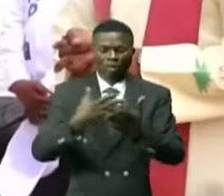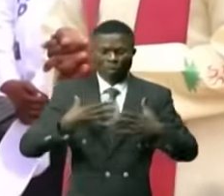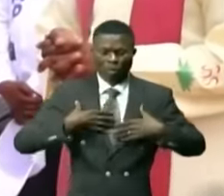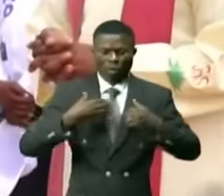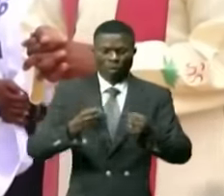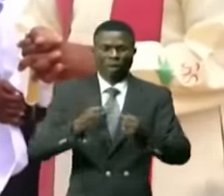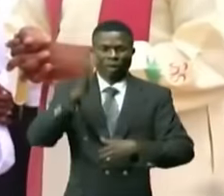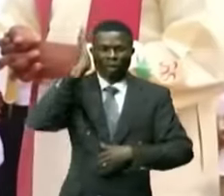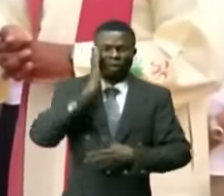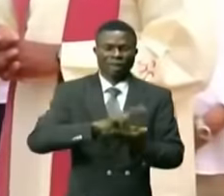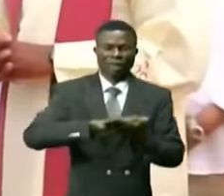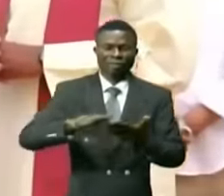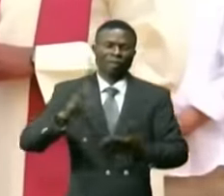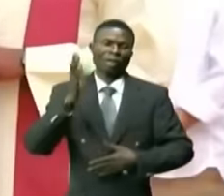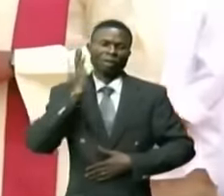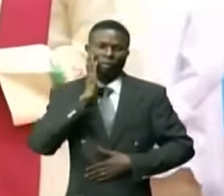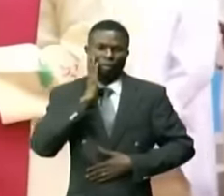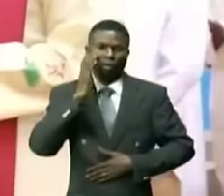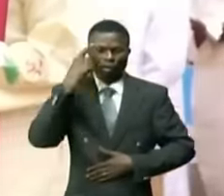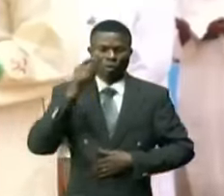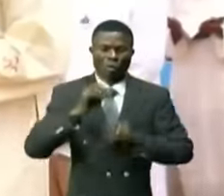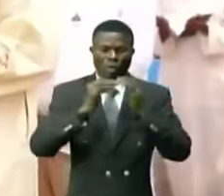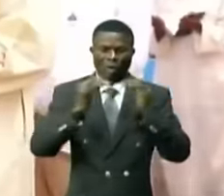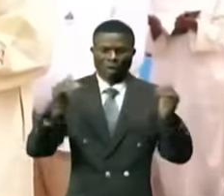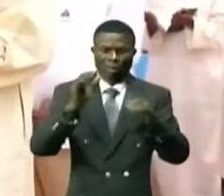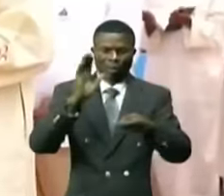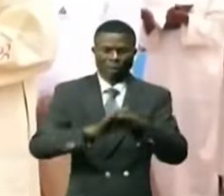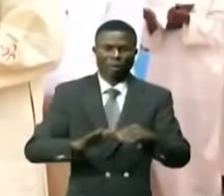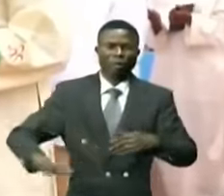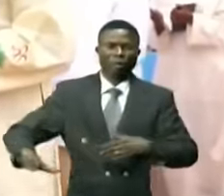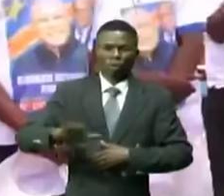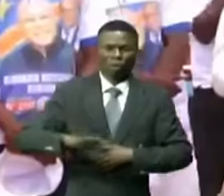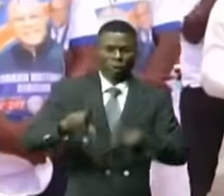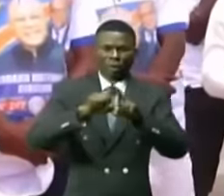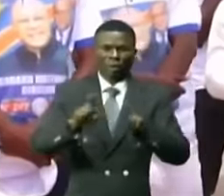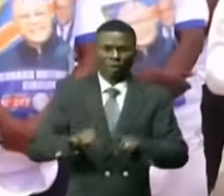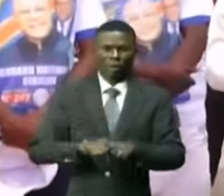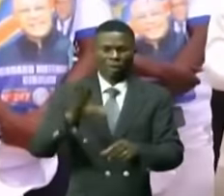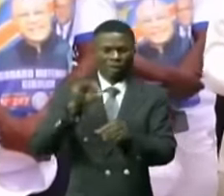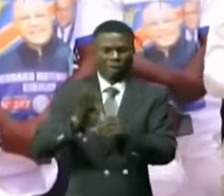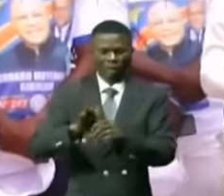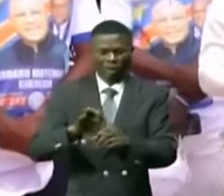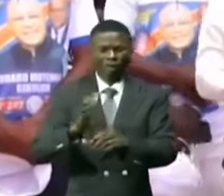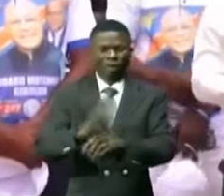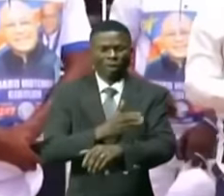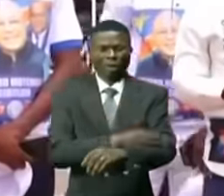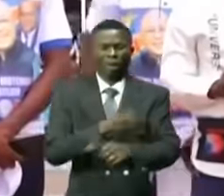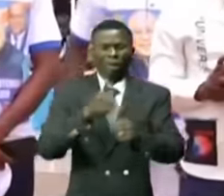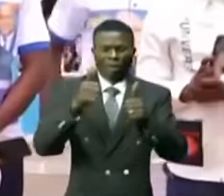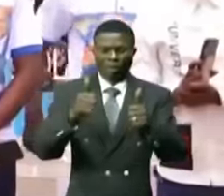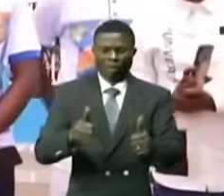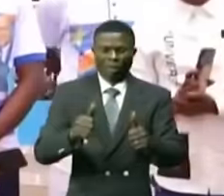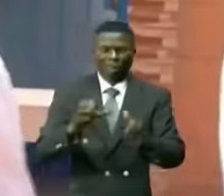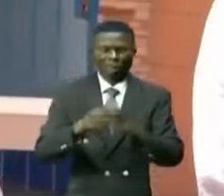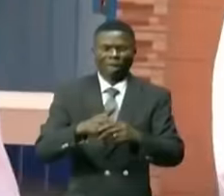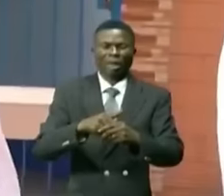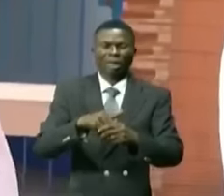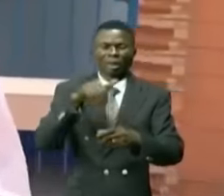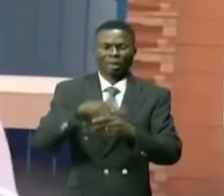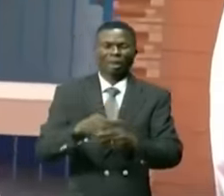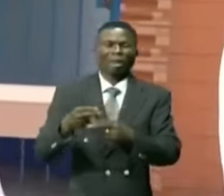grâces à la Sainte Vierge Marie pour que la paix règne dans le pays et que les élections se déroulent en toute sécurité.